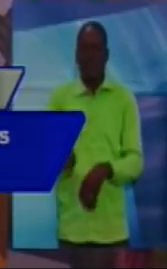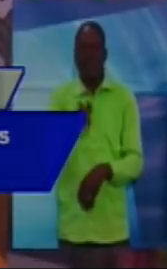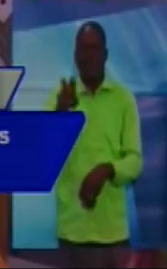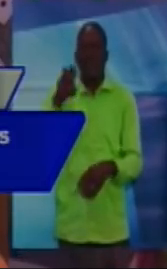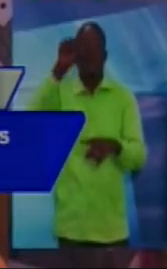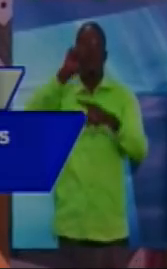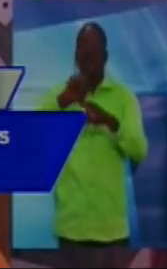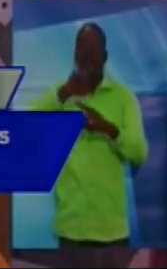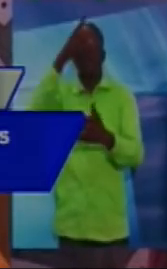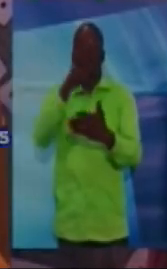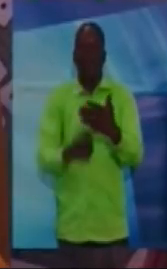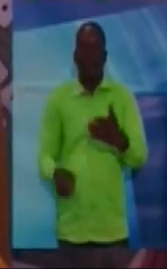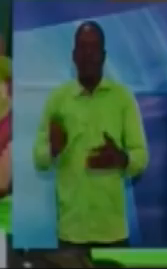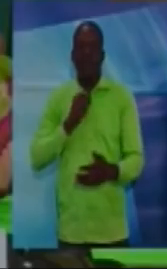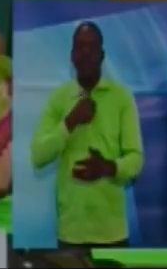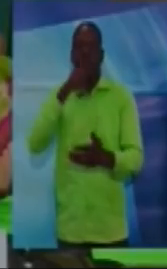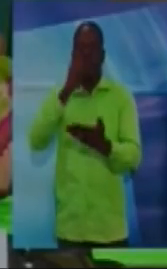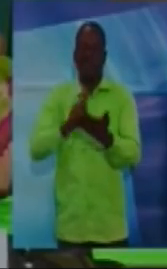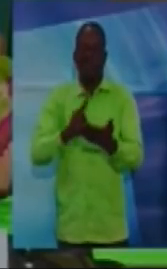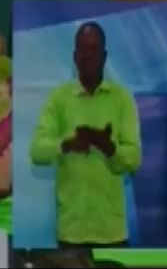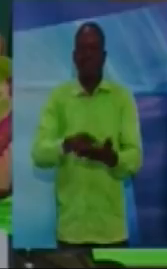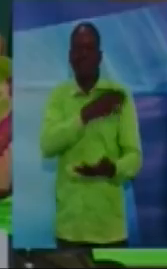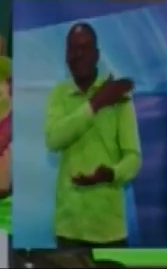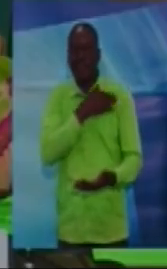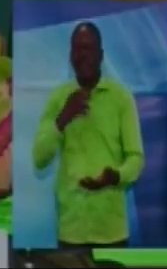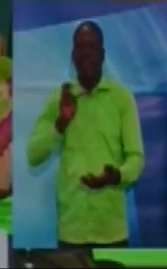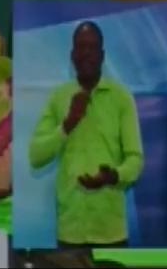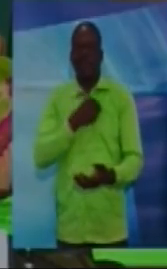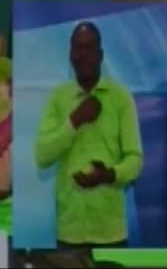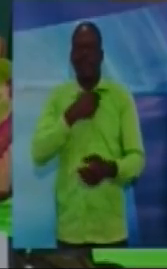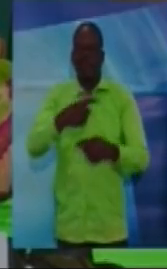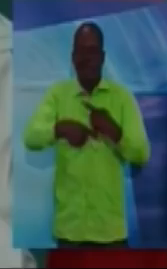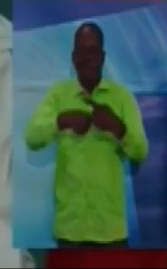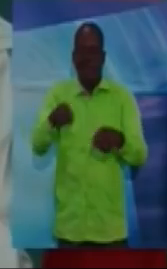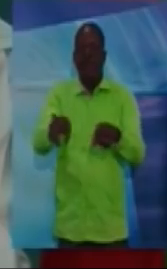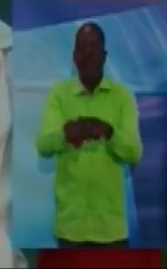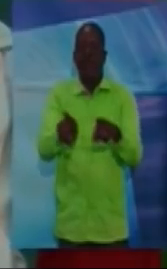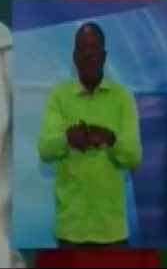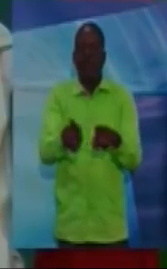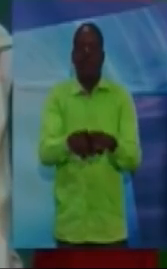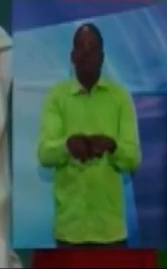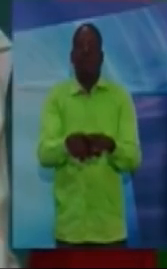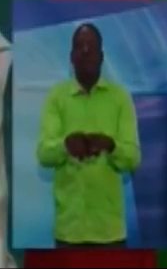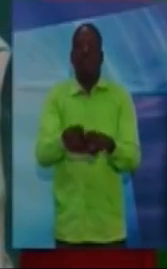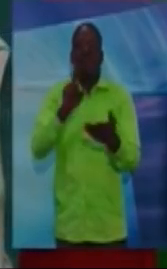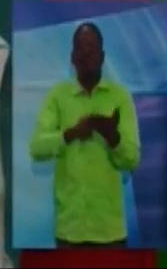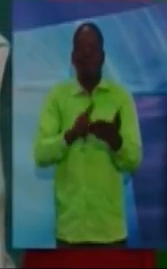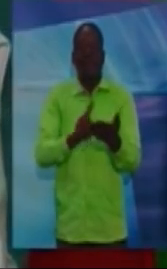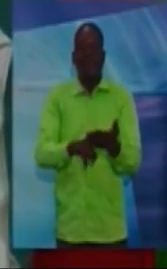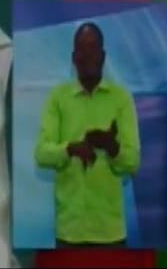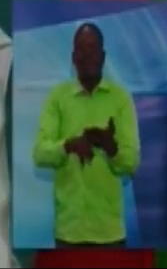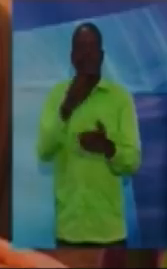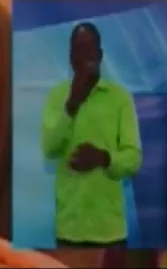sujets sur lesquels nous discutons et nous allons évidemment aussi discuter